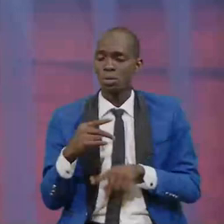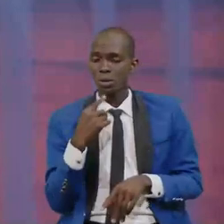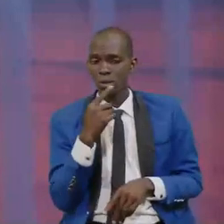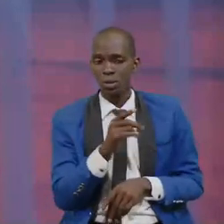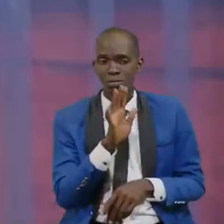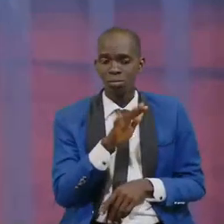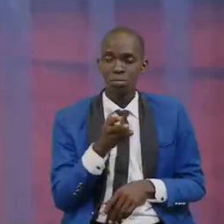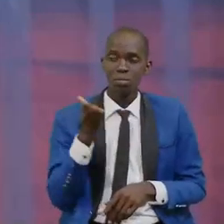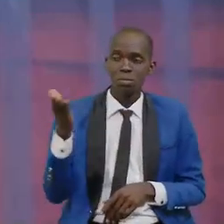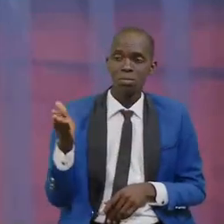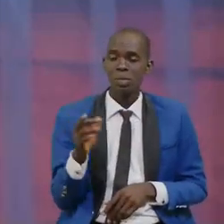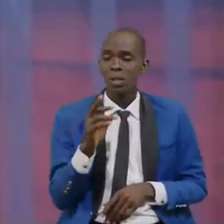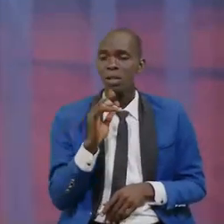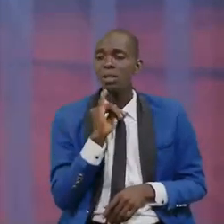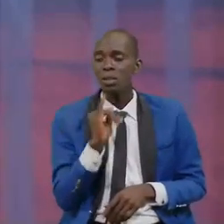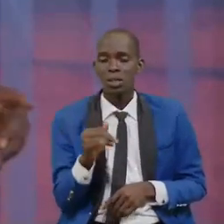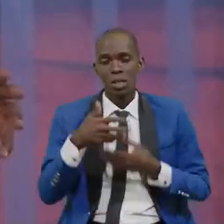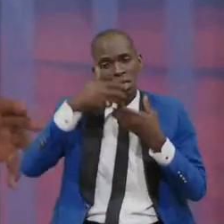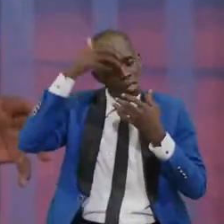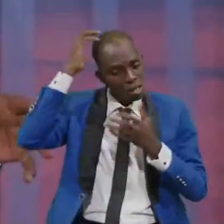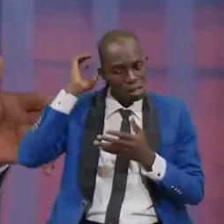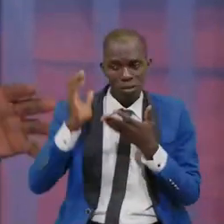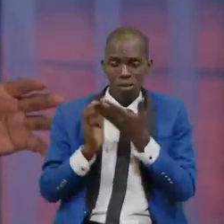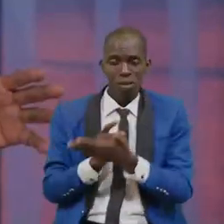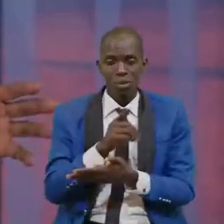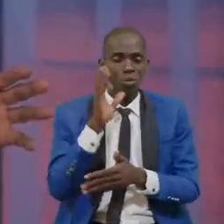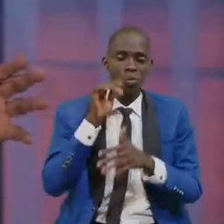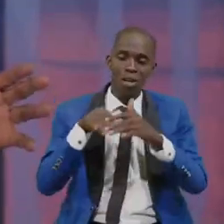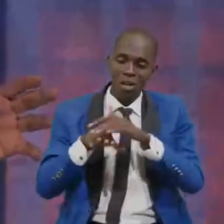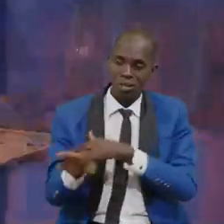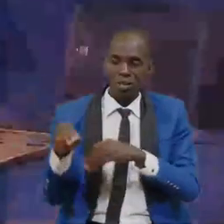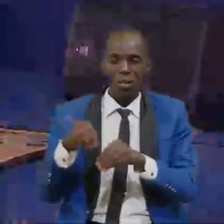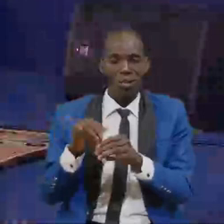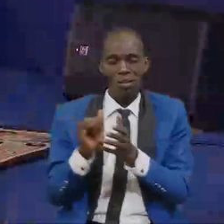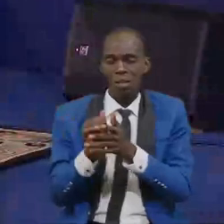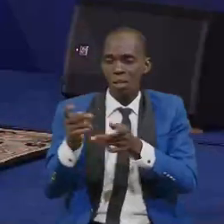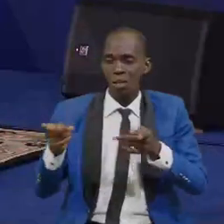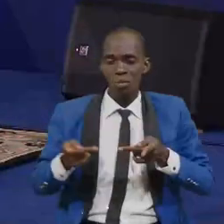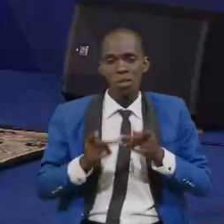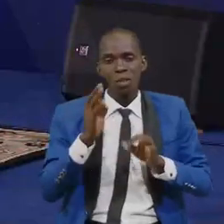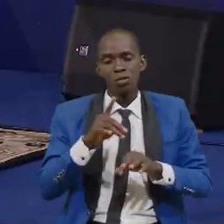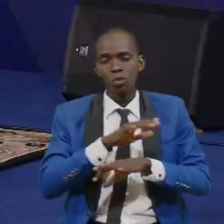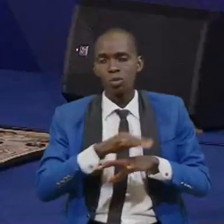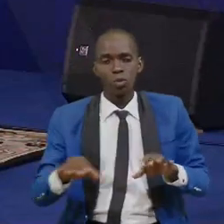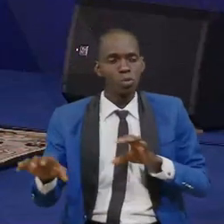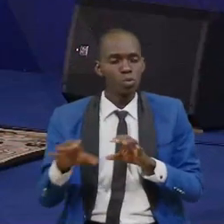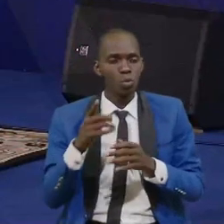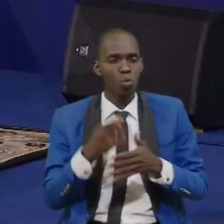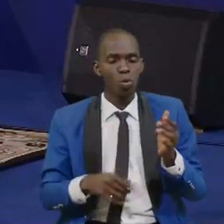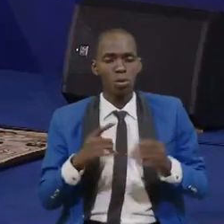lion. Si tu atterriras là-bas, si tu ne fais pas ce que le comité a